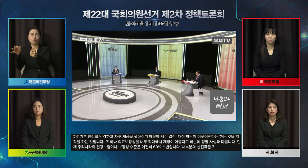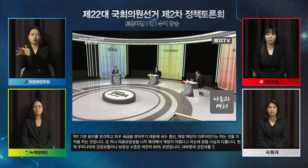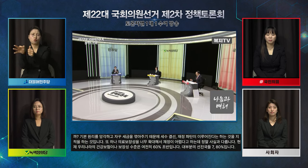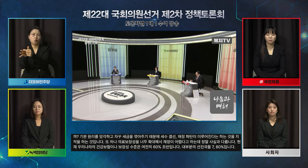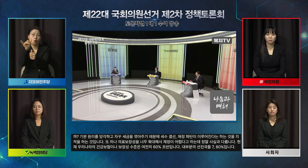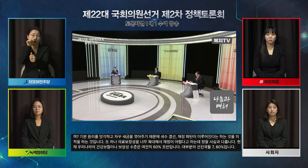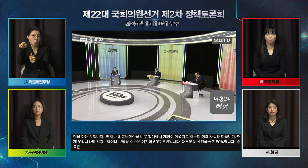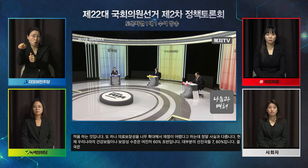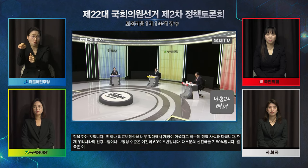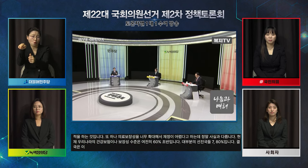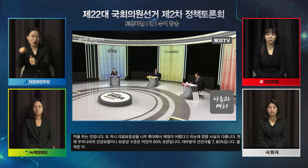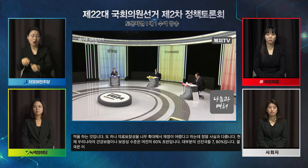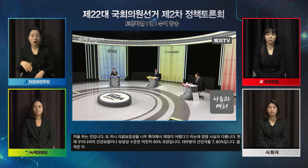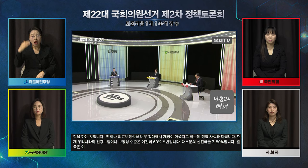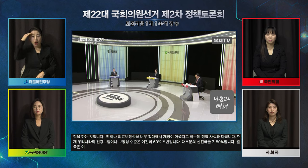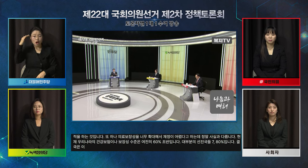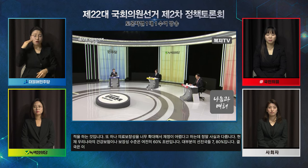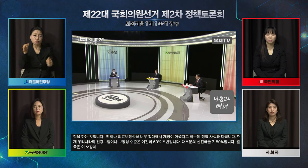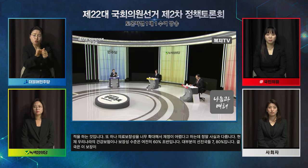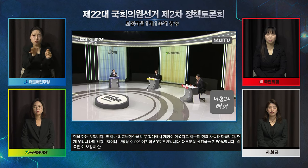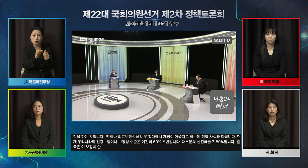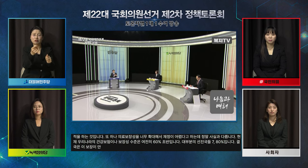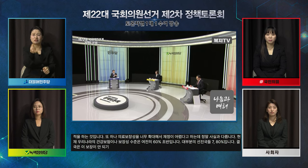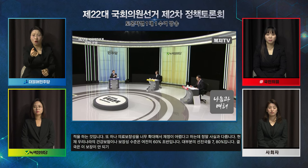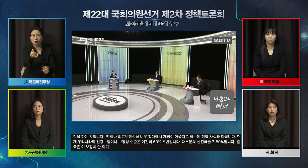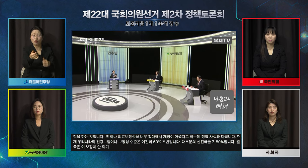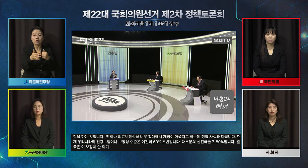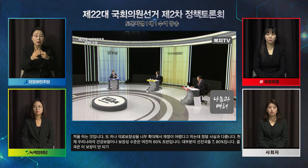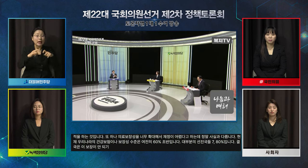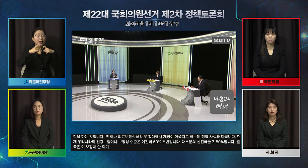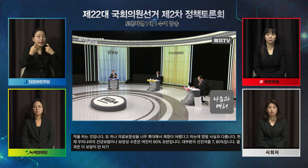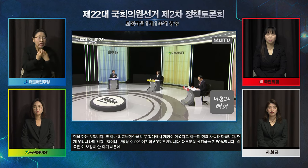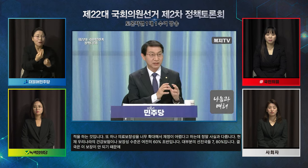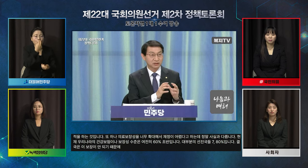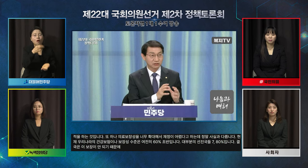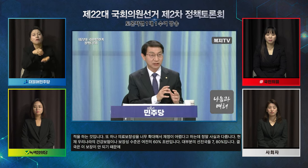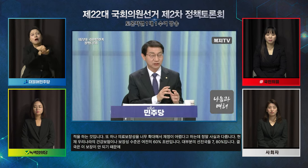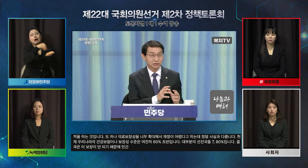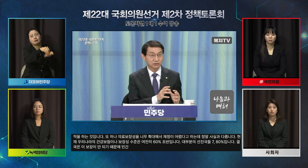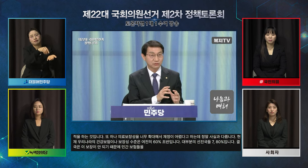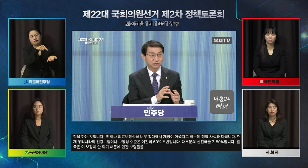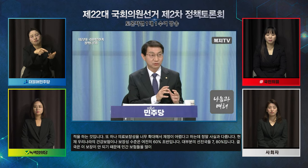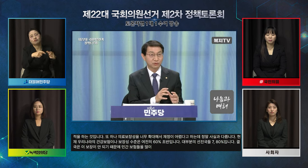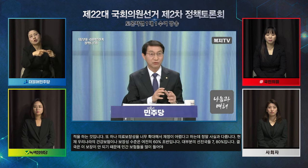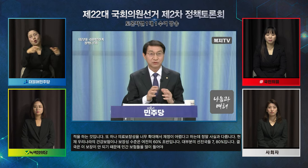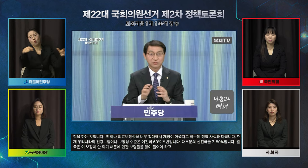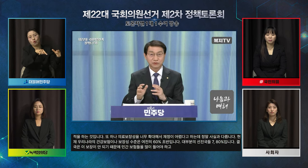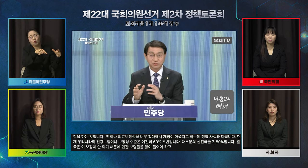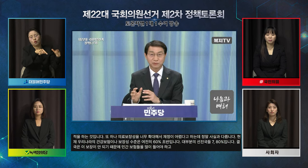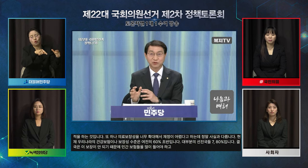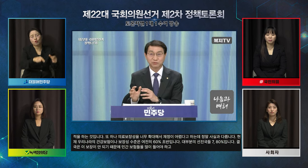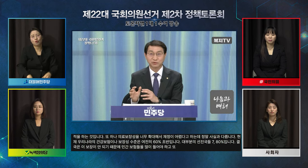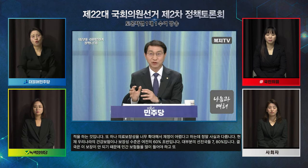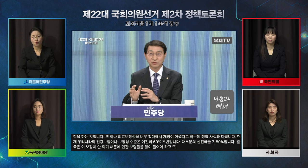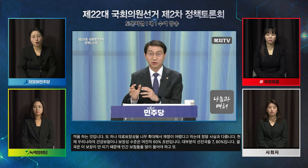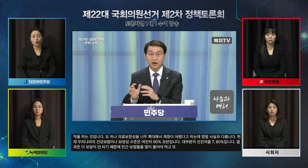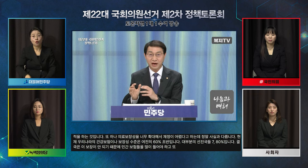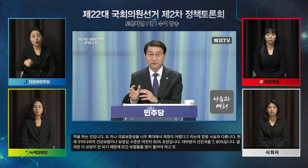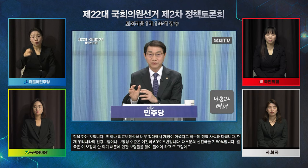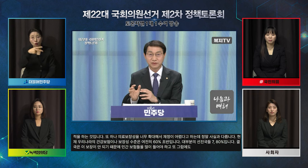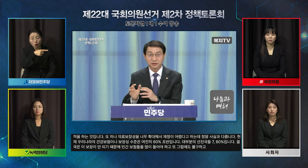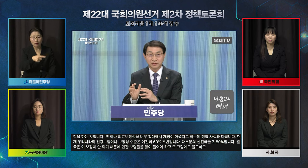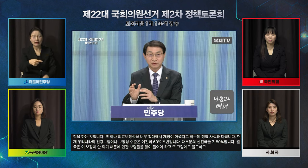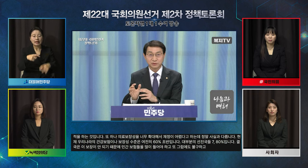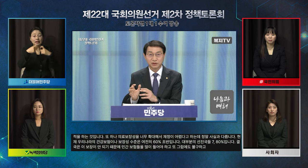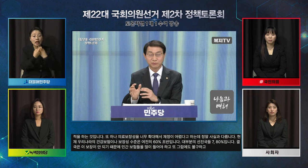결국은 이 보장이 안 되기 때문에 민간 보험들을 많이 들어야 되고 또 그럼에도 불구하고